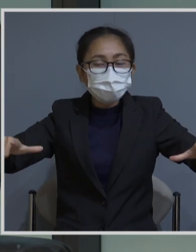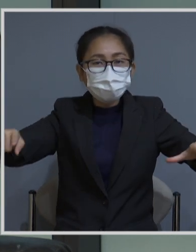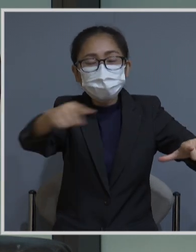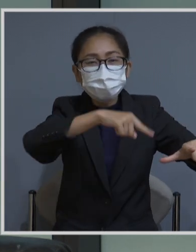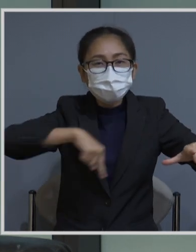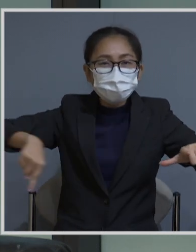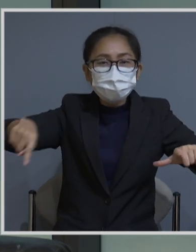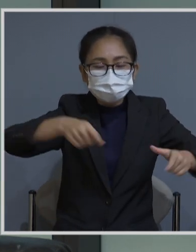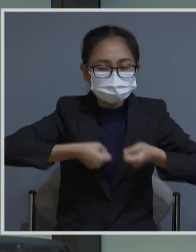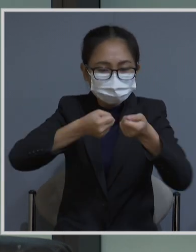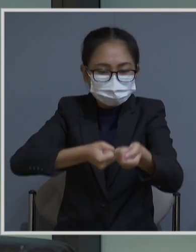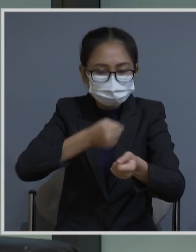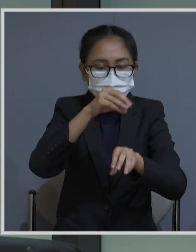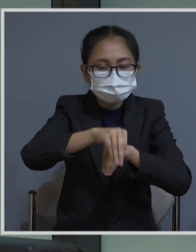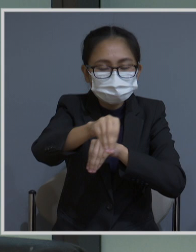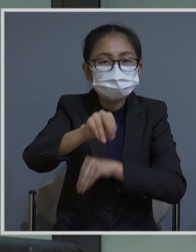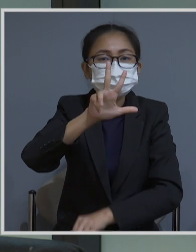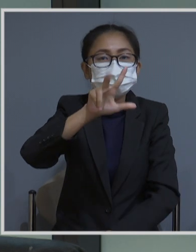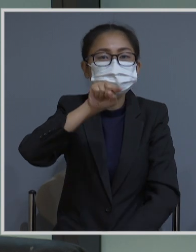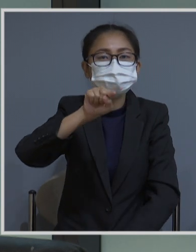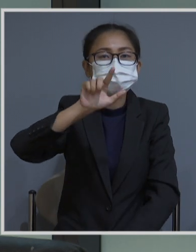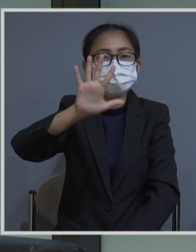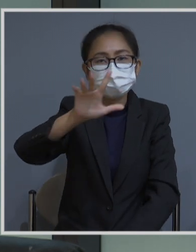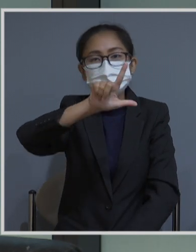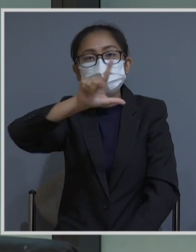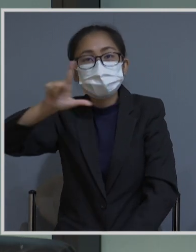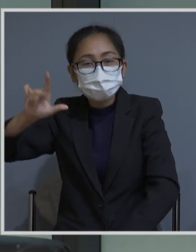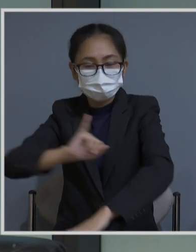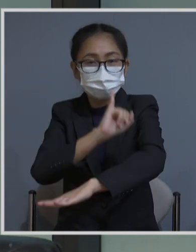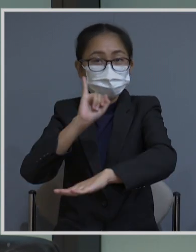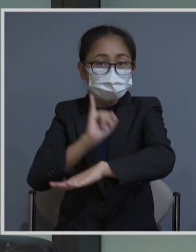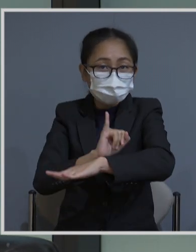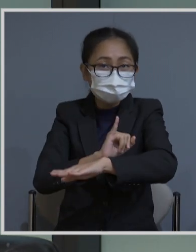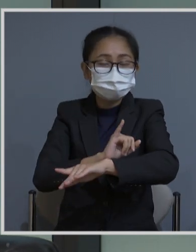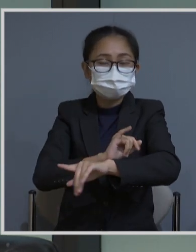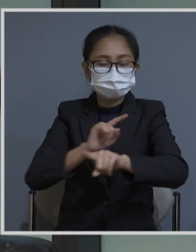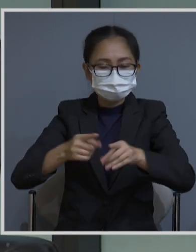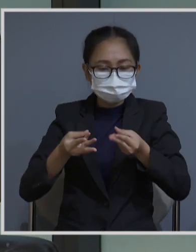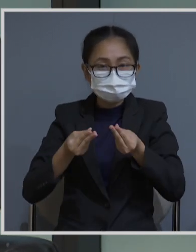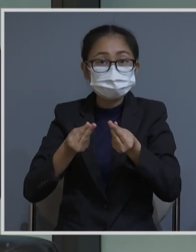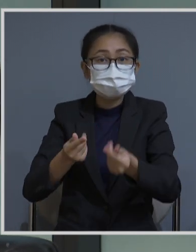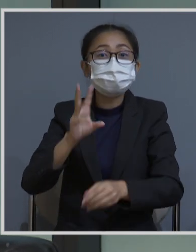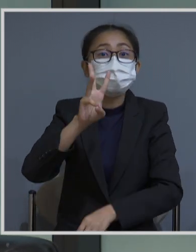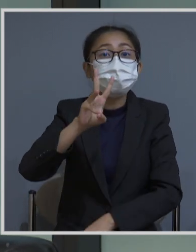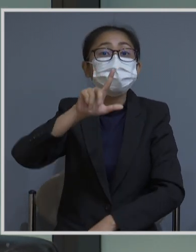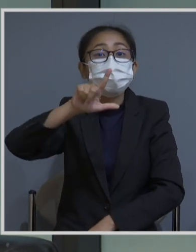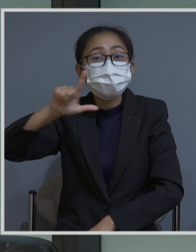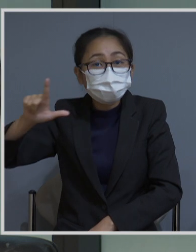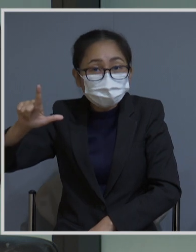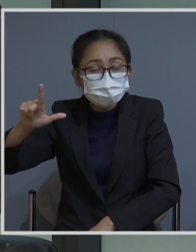ที่เพาะปลูกเนี่ย 3.5ล้านไร่แต่พื้นที่ทั้งหมดมีประมาณ 6ล้านแล้วมีแม่